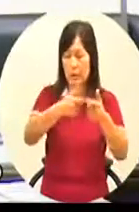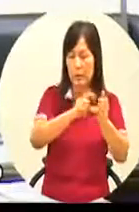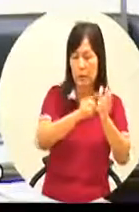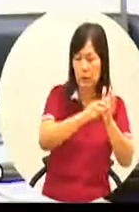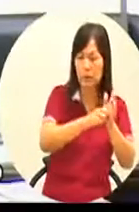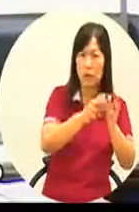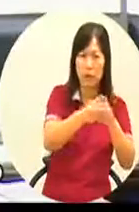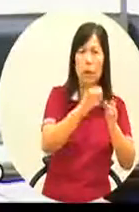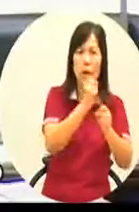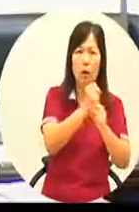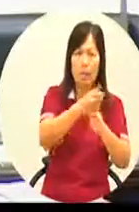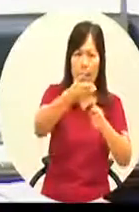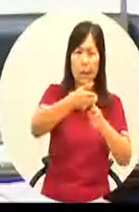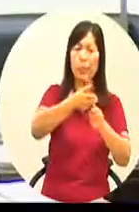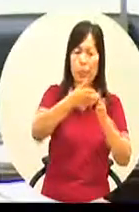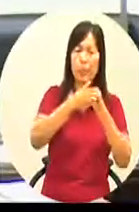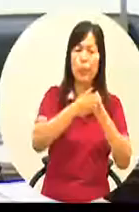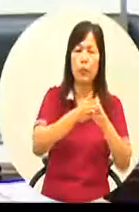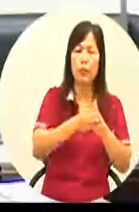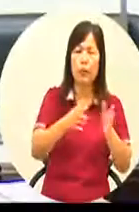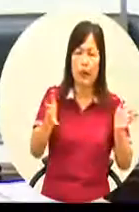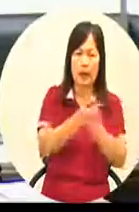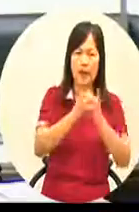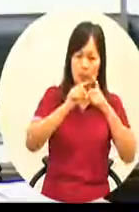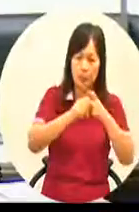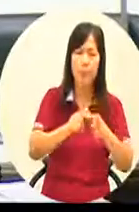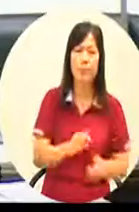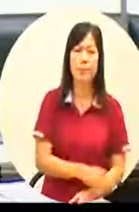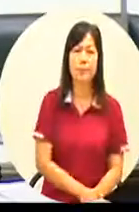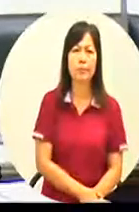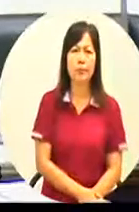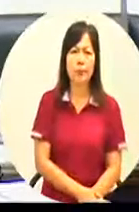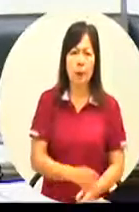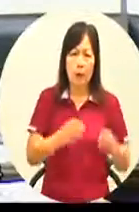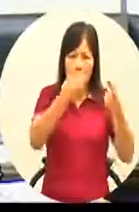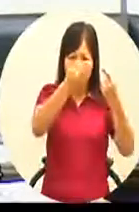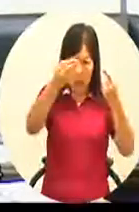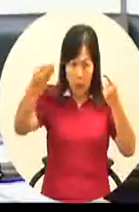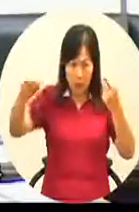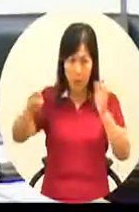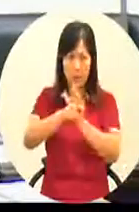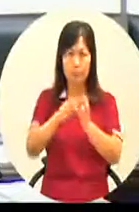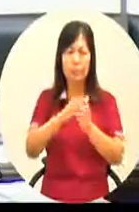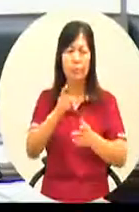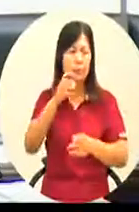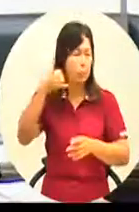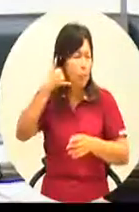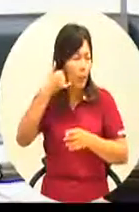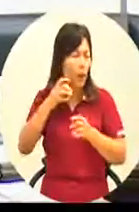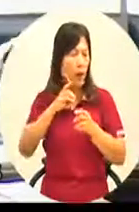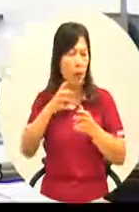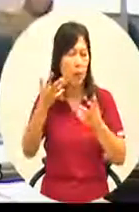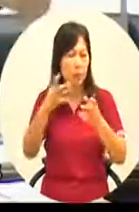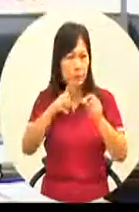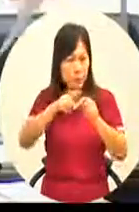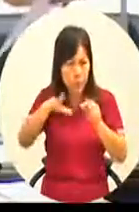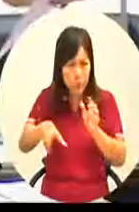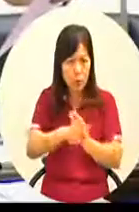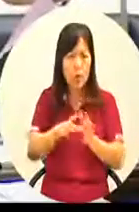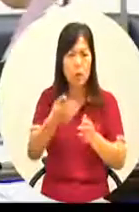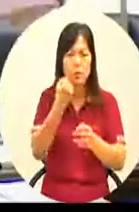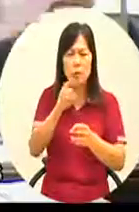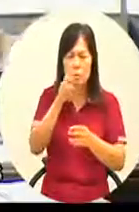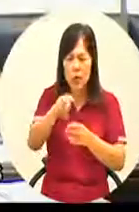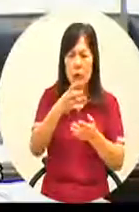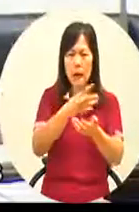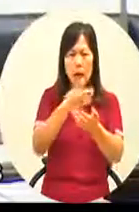做其他的哦。等一下都一并答复了哈、哦。还有你1999叫做化物中心，真娱乐，但是你用化出量尔